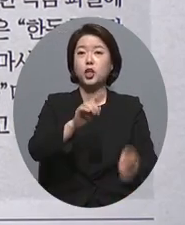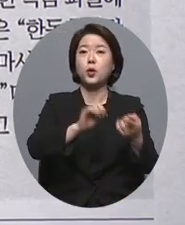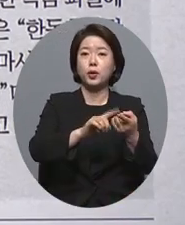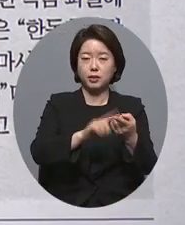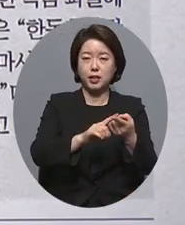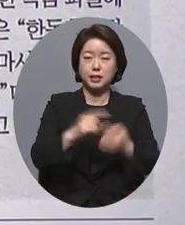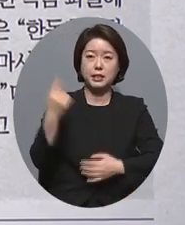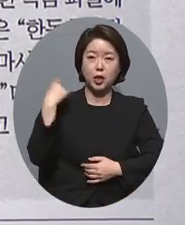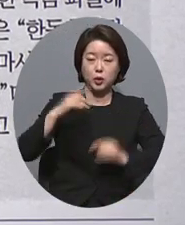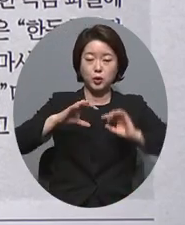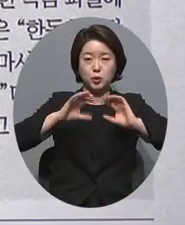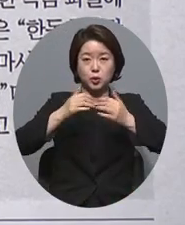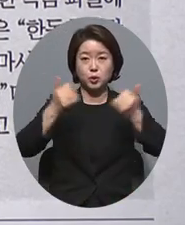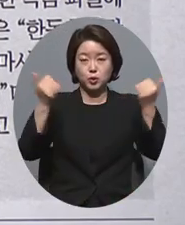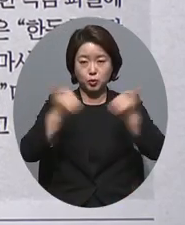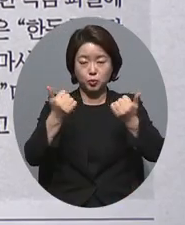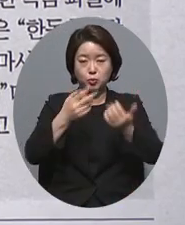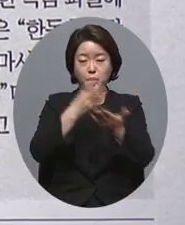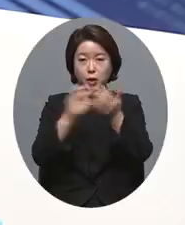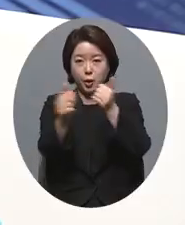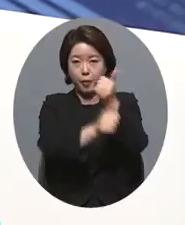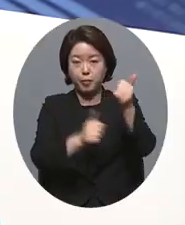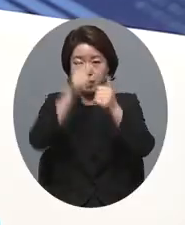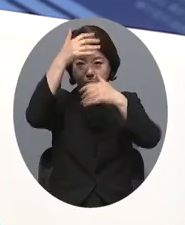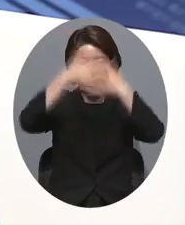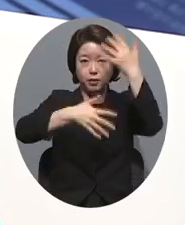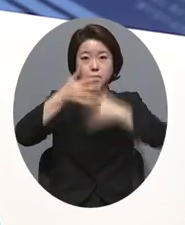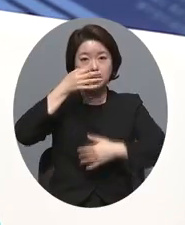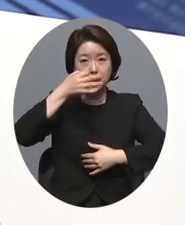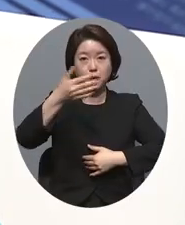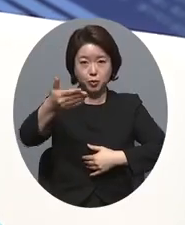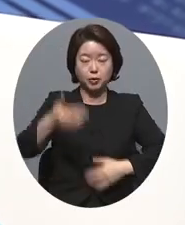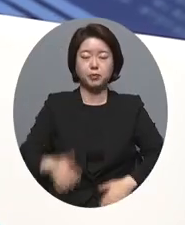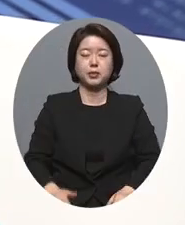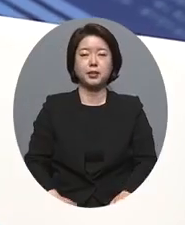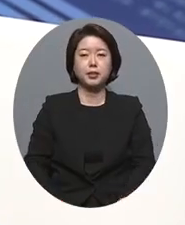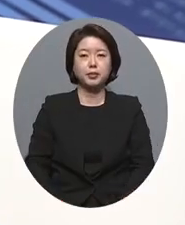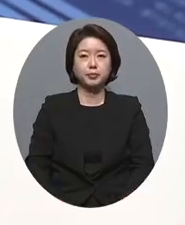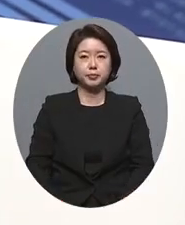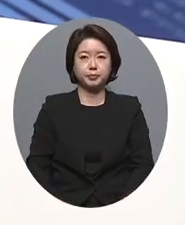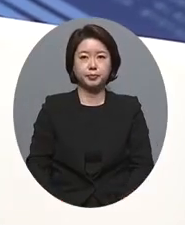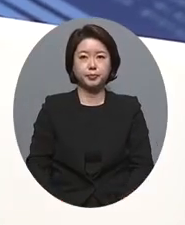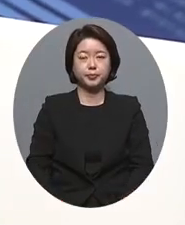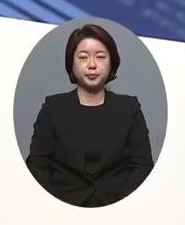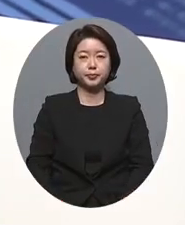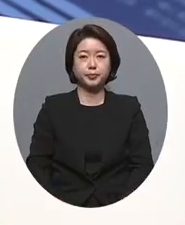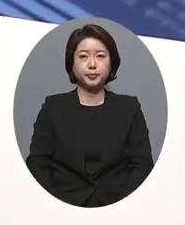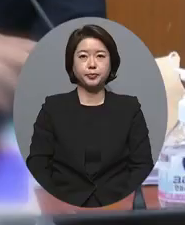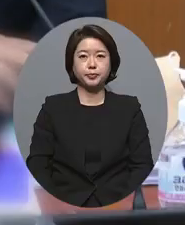어제 국회 법사위 모습을 그대로 여과 없이 보여드리도록 하겠습니다. 영상 보시죠.